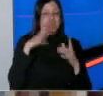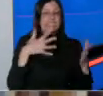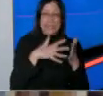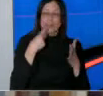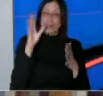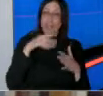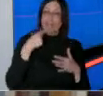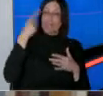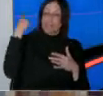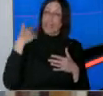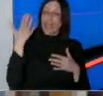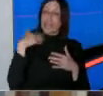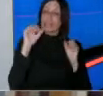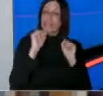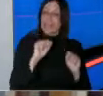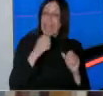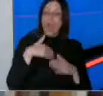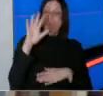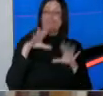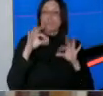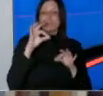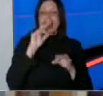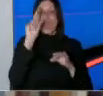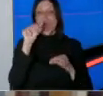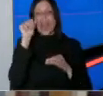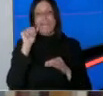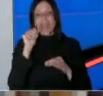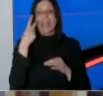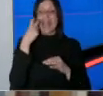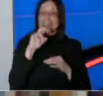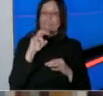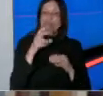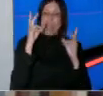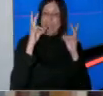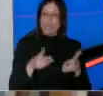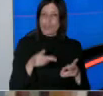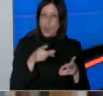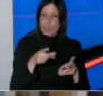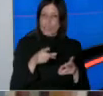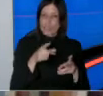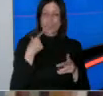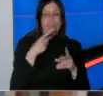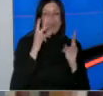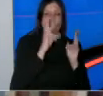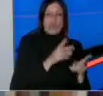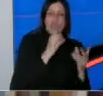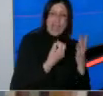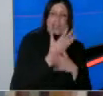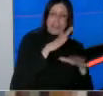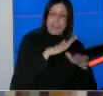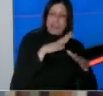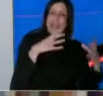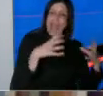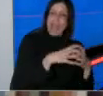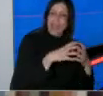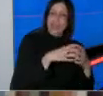לפני שנה הייתה לזה תמיכה, שאפילו רוב מצביעי כחול לבן העדיפו את האפשרות הזאת, על פני אפשרות של הקמת ממשלת אחדות. זאת